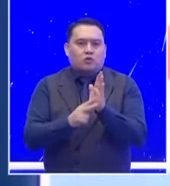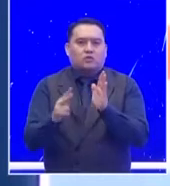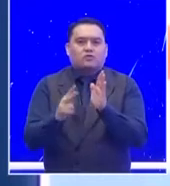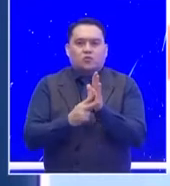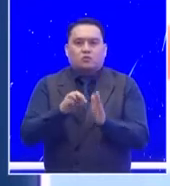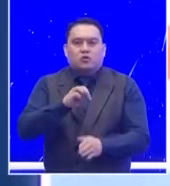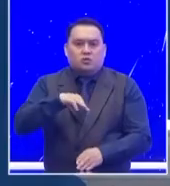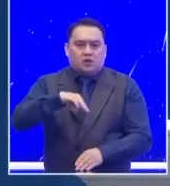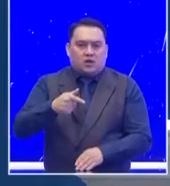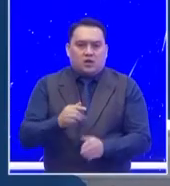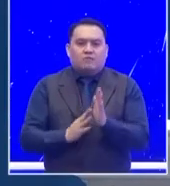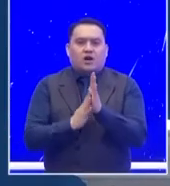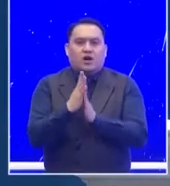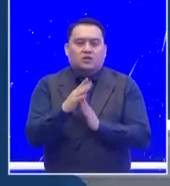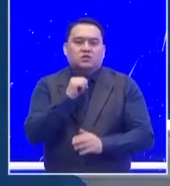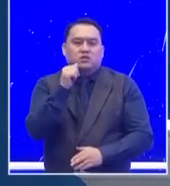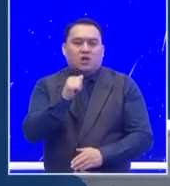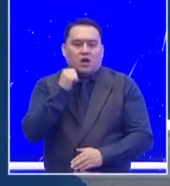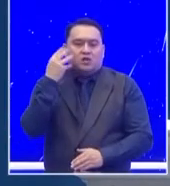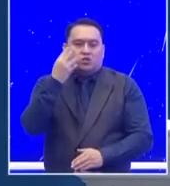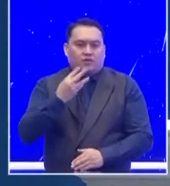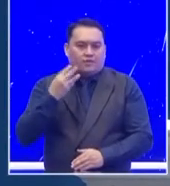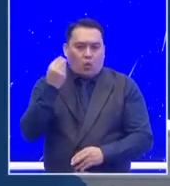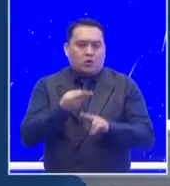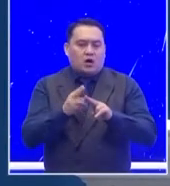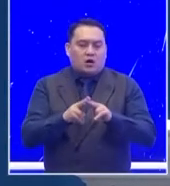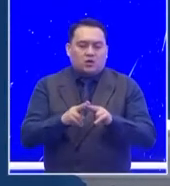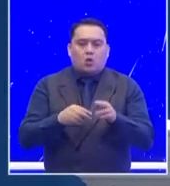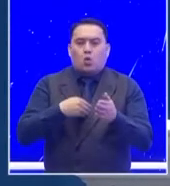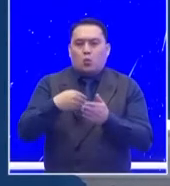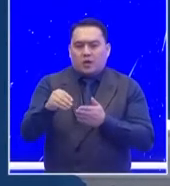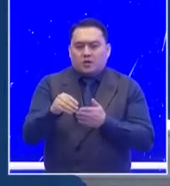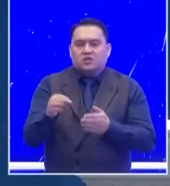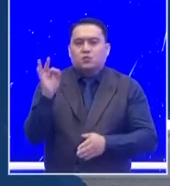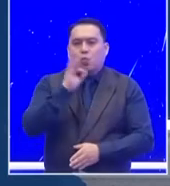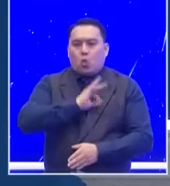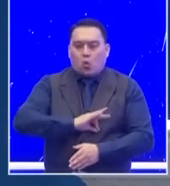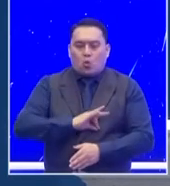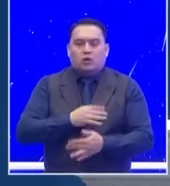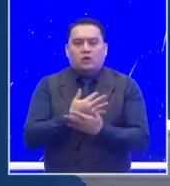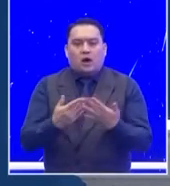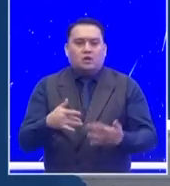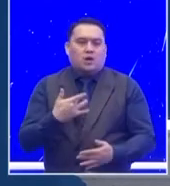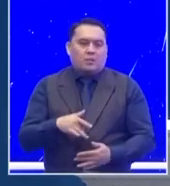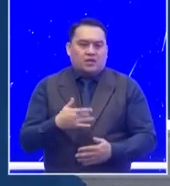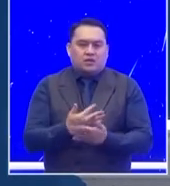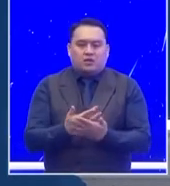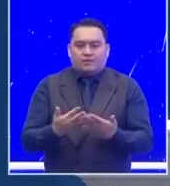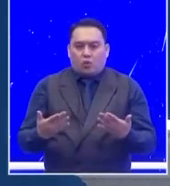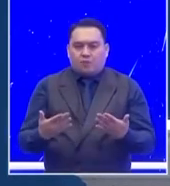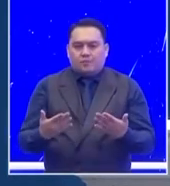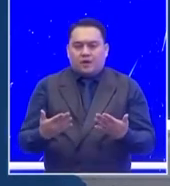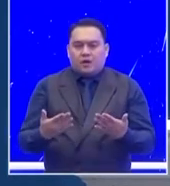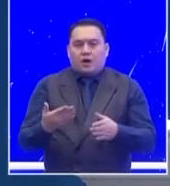тенге для выращивания и производства сахарной свеклы, 108 миллионов тенге для приобретения и использования гербицидов и минеральных удобрений, а